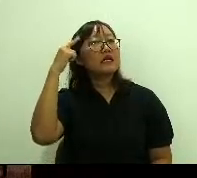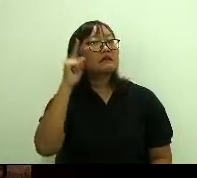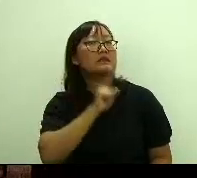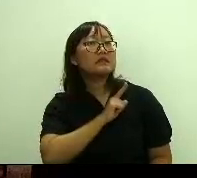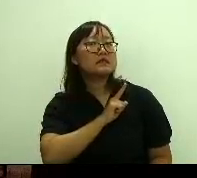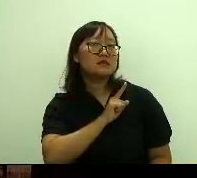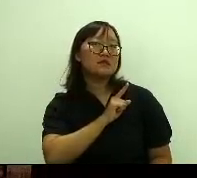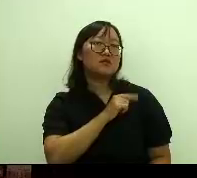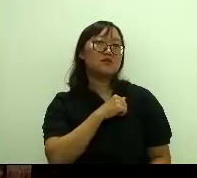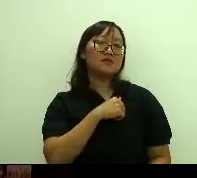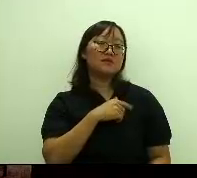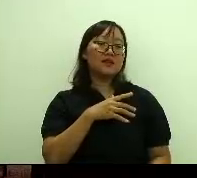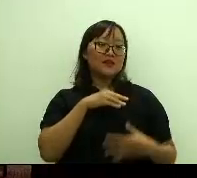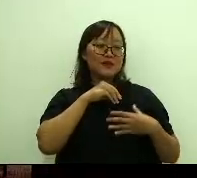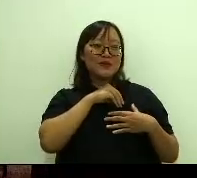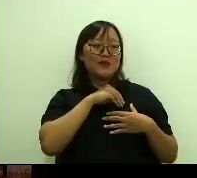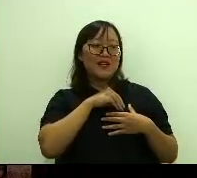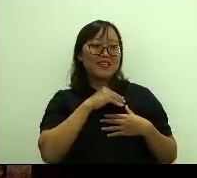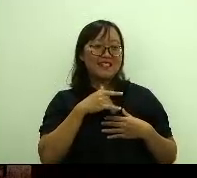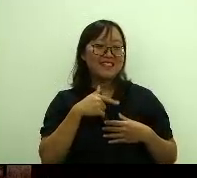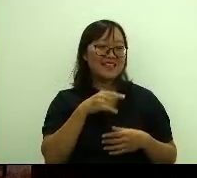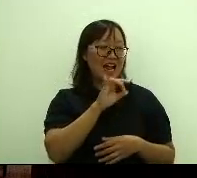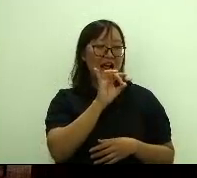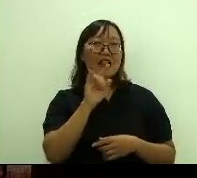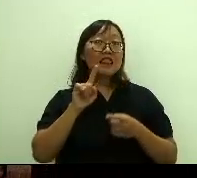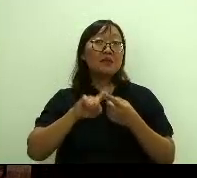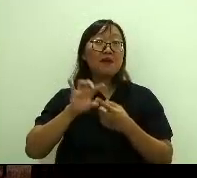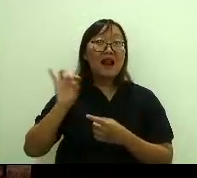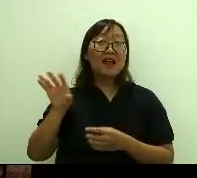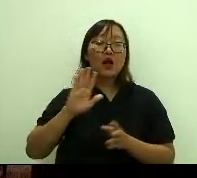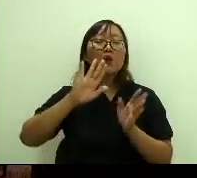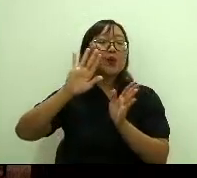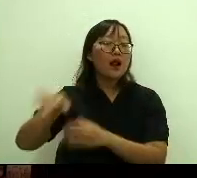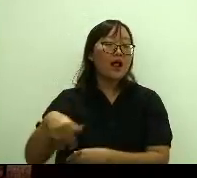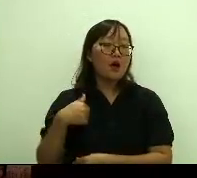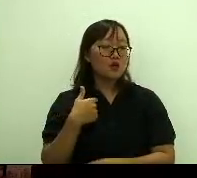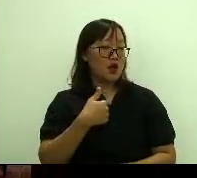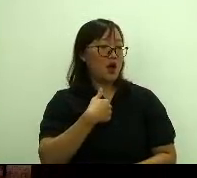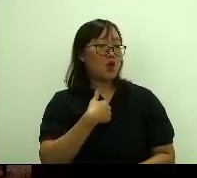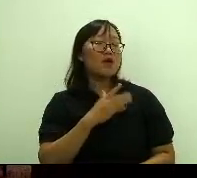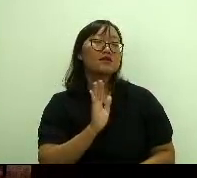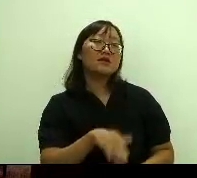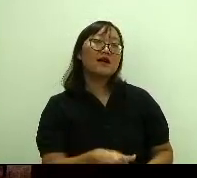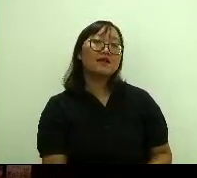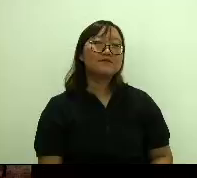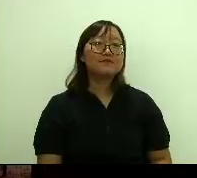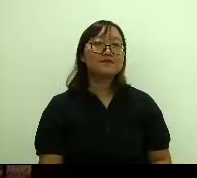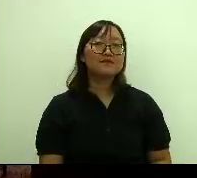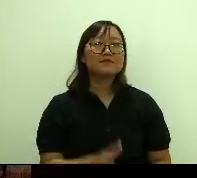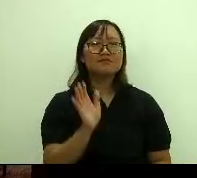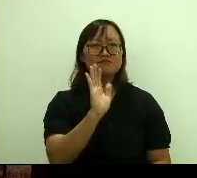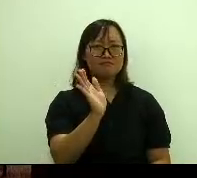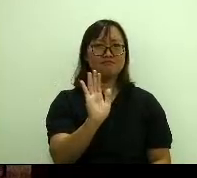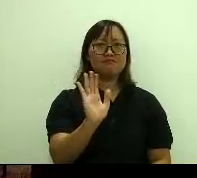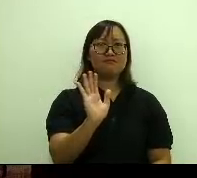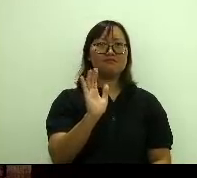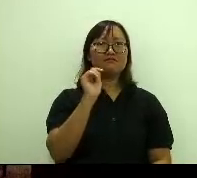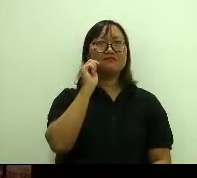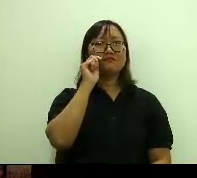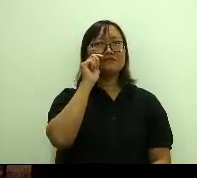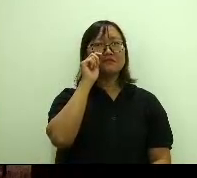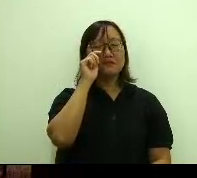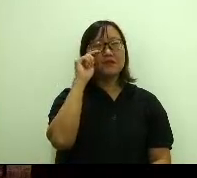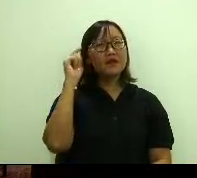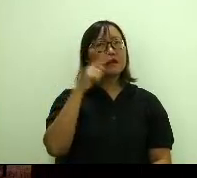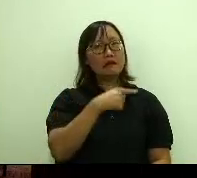dosa yang tidak diakui dan tidak ada upaya untuk melakukan pertobatan. Ada dendam dan iri hati.